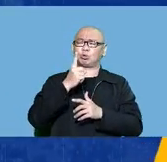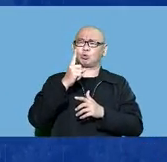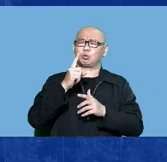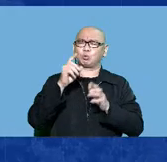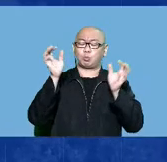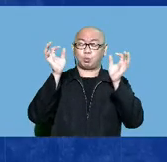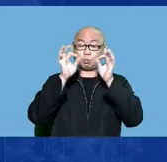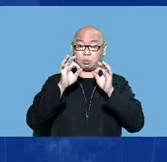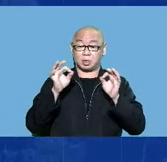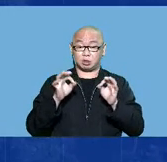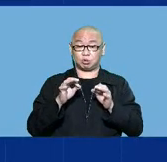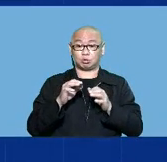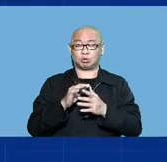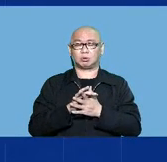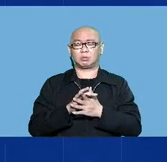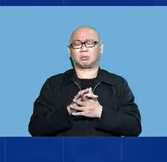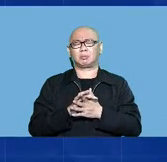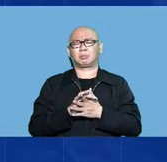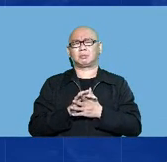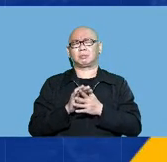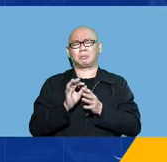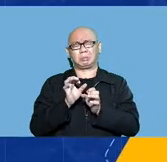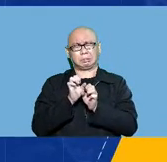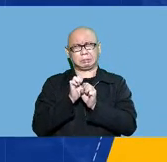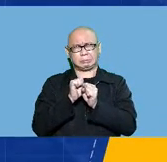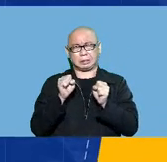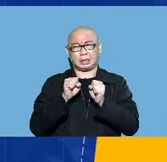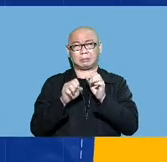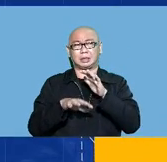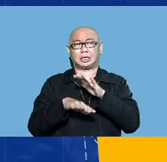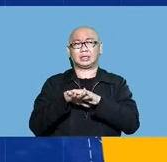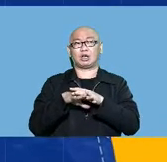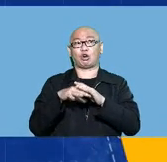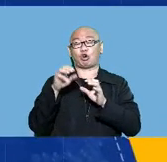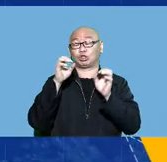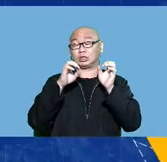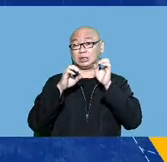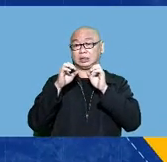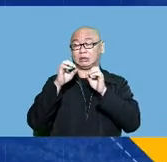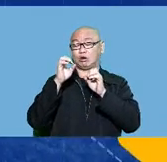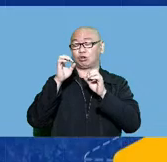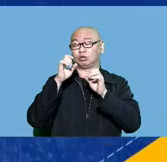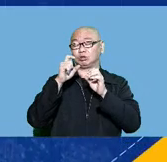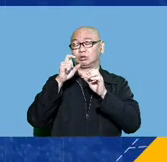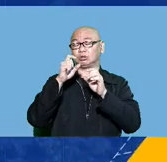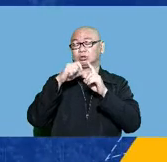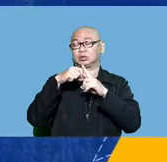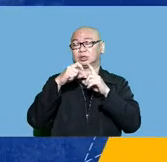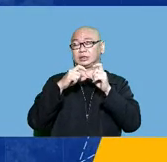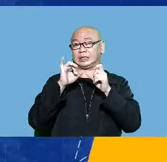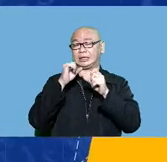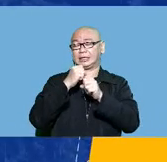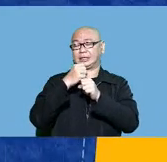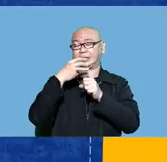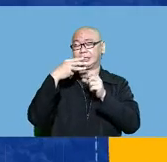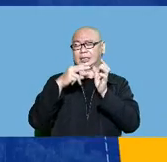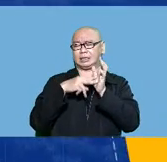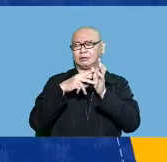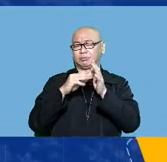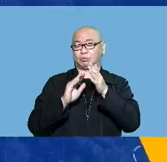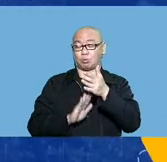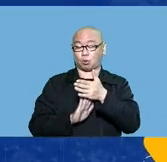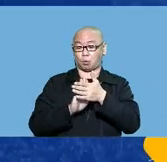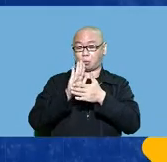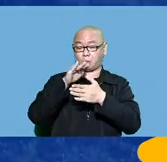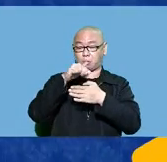bentuk kepekatan oksigen, konsentrasi oksigen yang melompat di atas deflektor. Itu